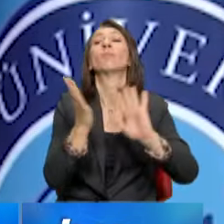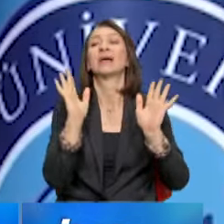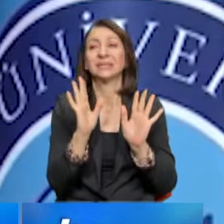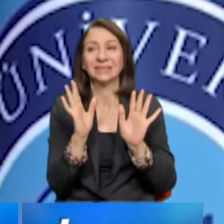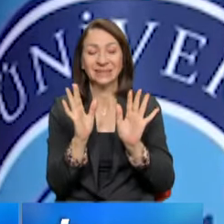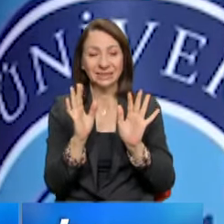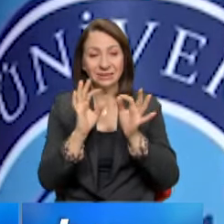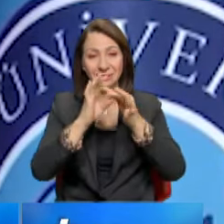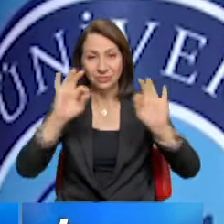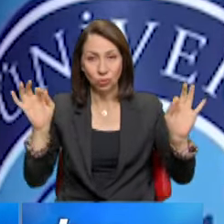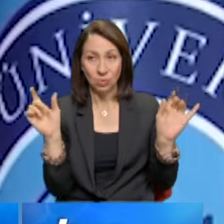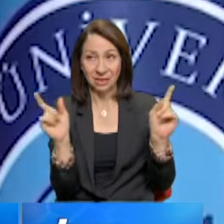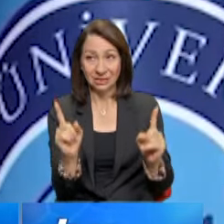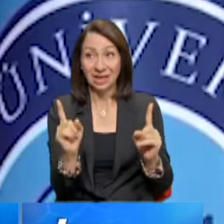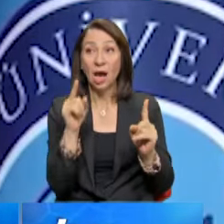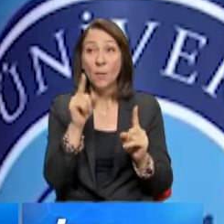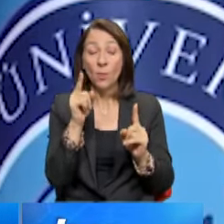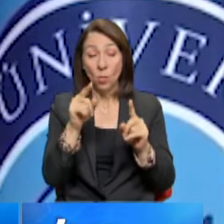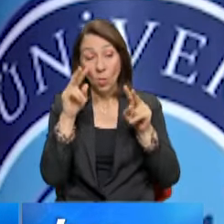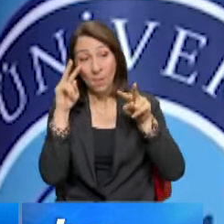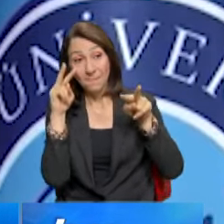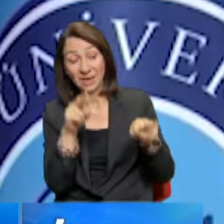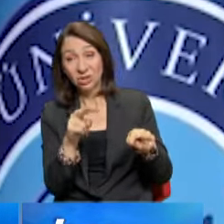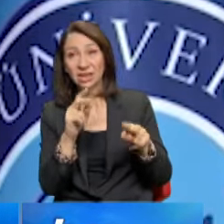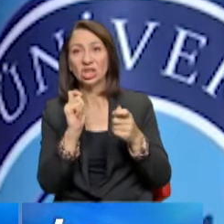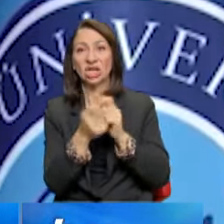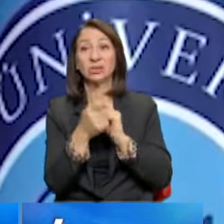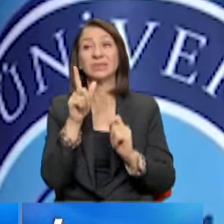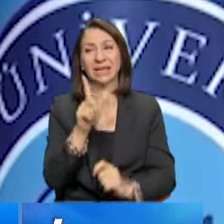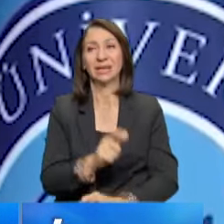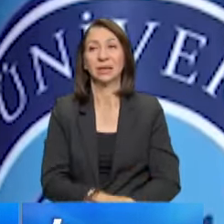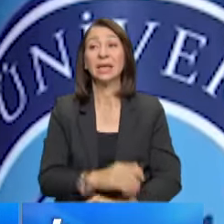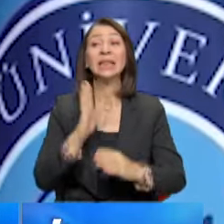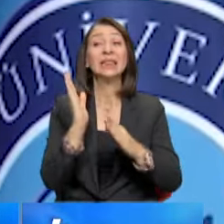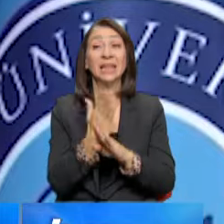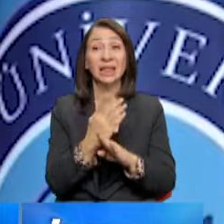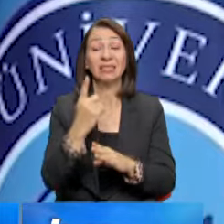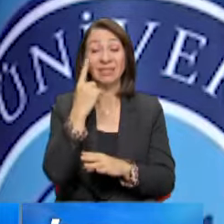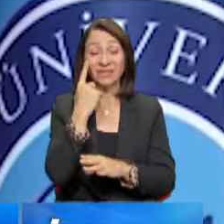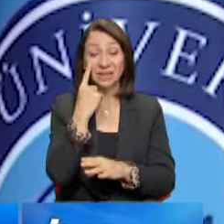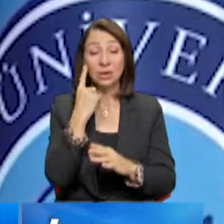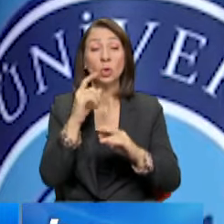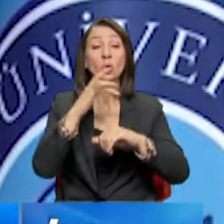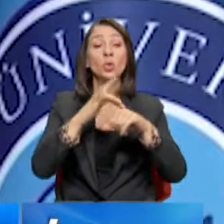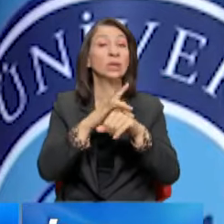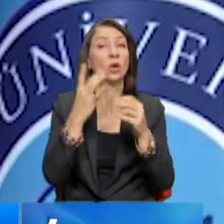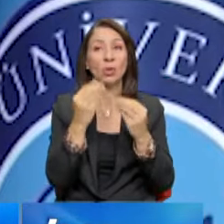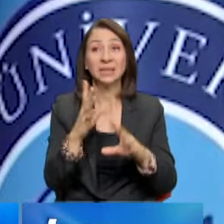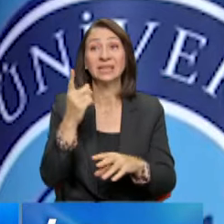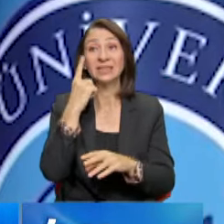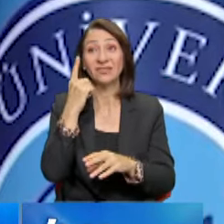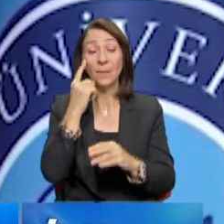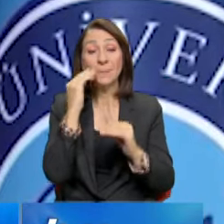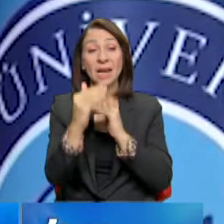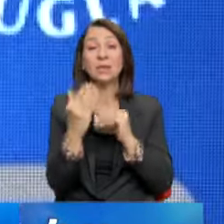tabiri anayasada yer alan. Ama bu perspektiften baktığınızda değiştirilmesi gerekir. Çünkü devletin ülkesi olmaz,